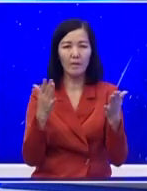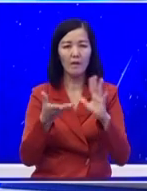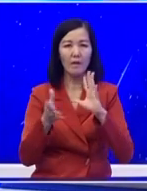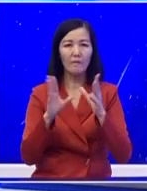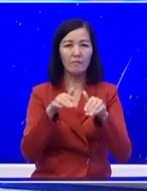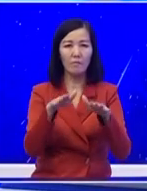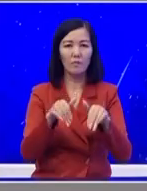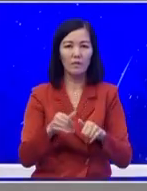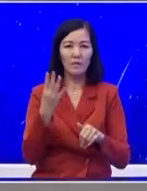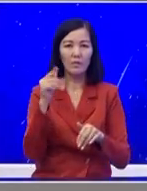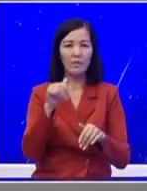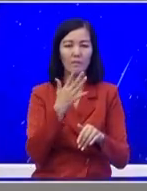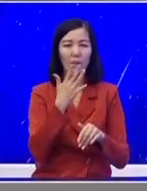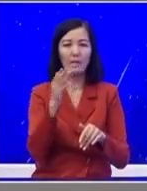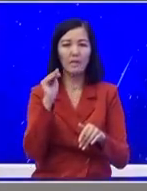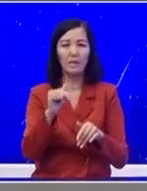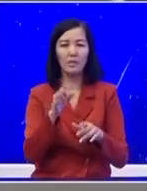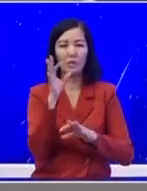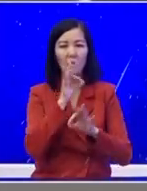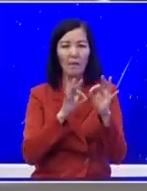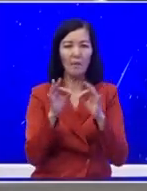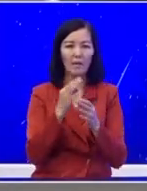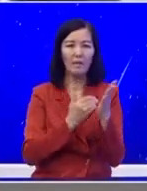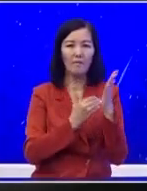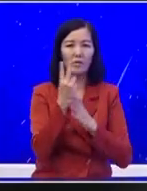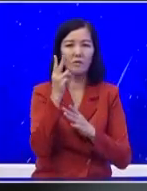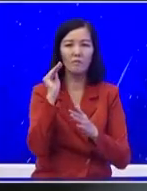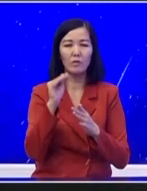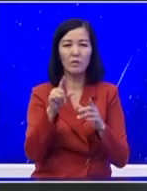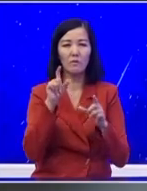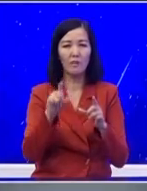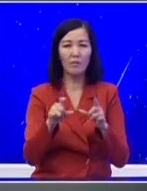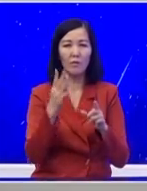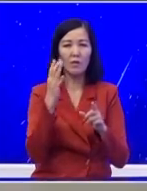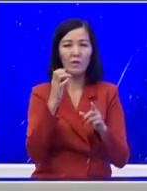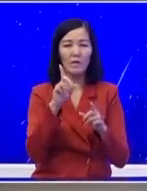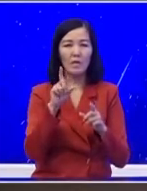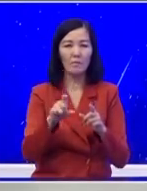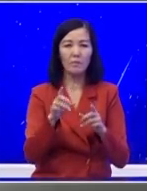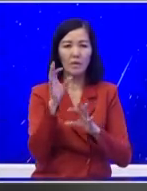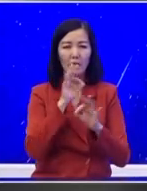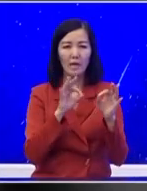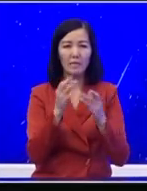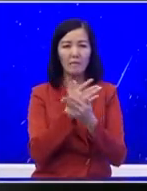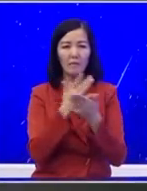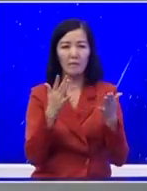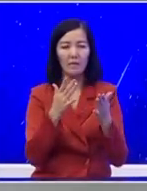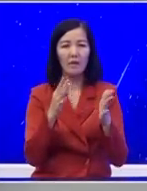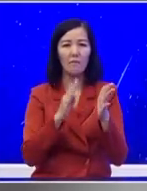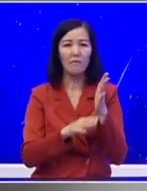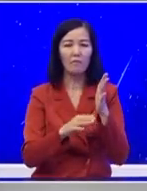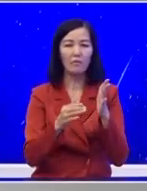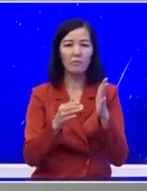Всего изъято более 4500 таблеток, свыше 2000 флаконов и 400 капсул лекарственных средств,